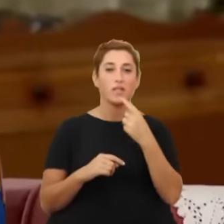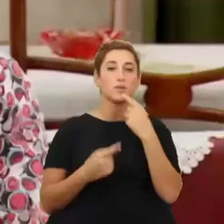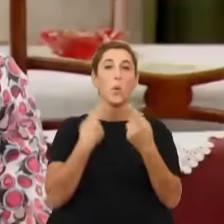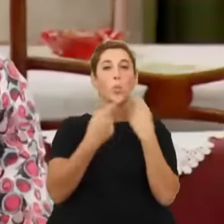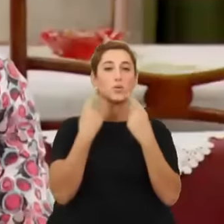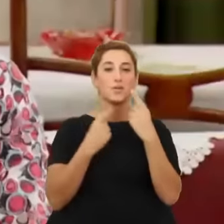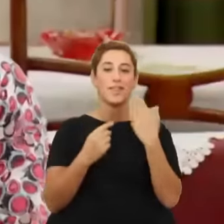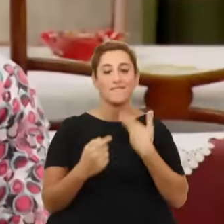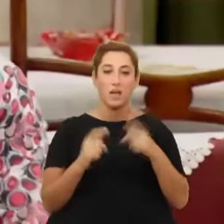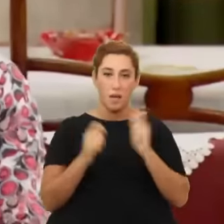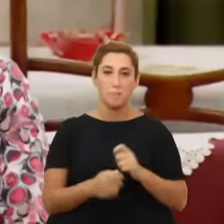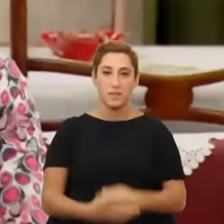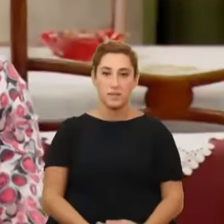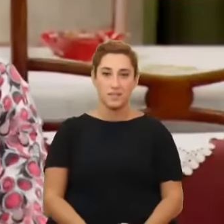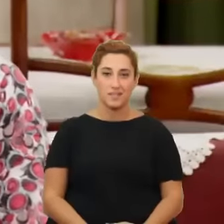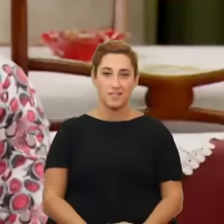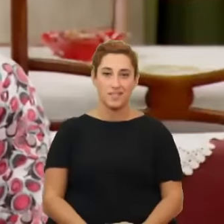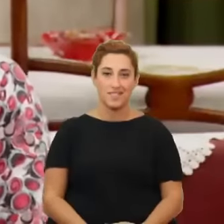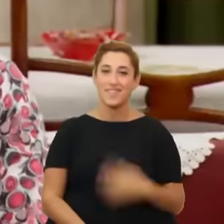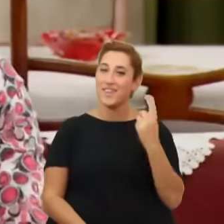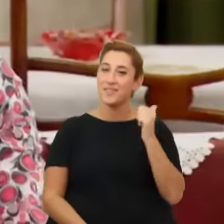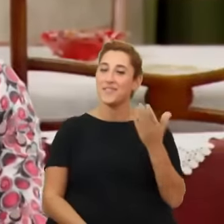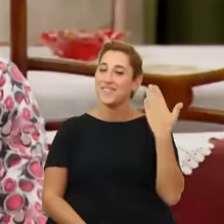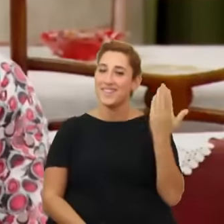çenenle. Lan ne gündü ya.